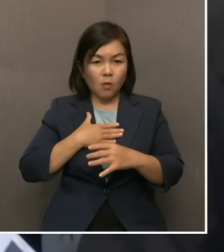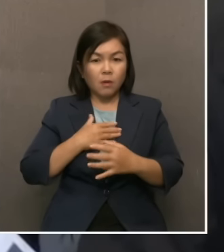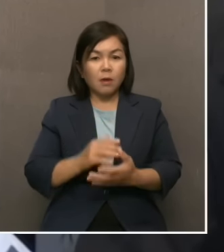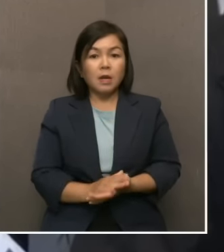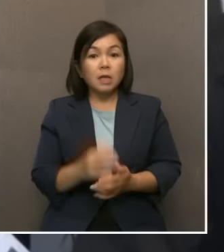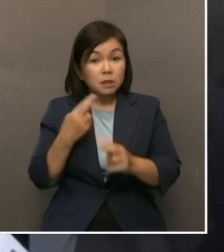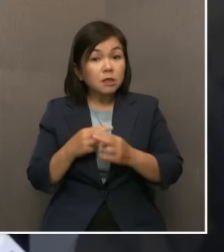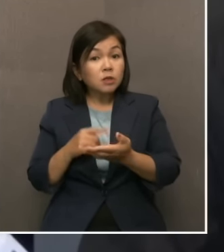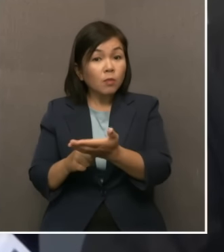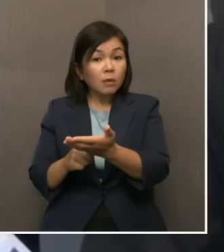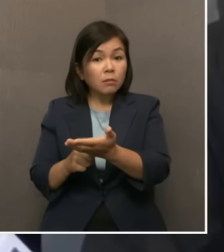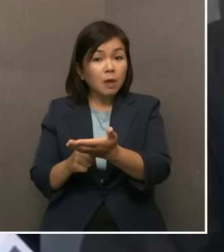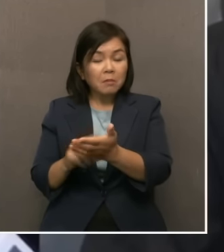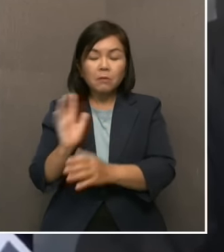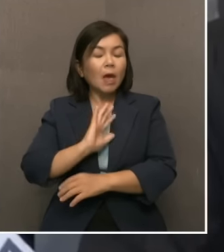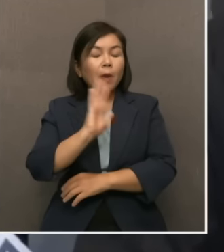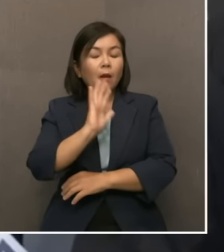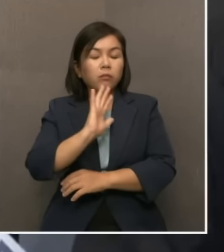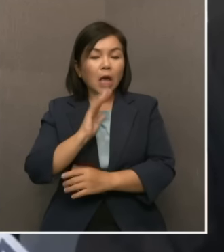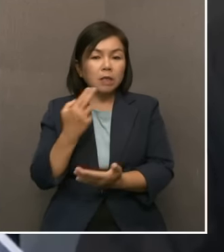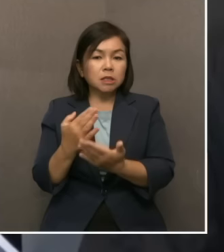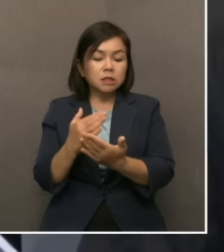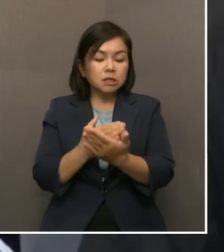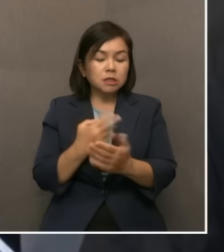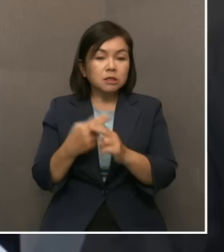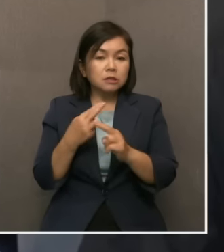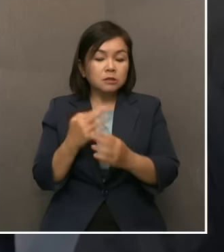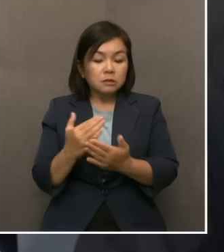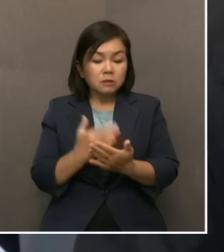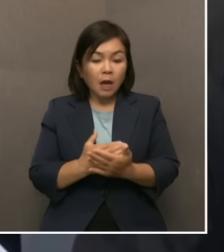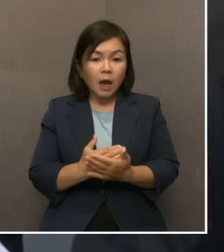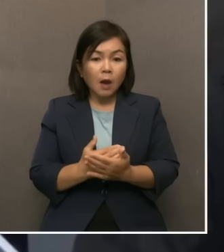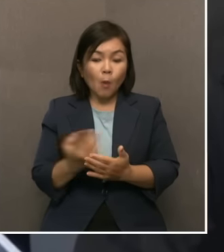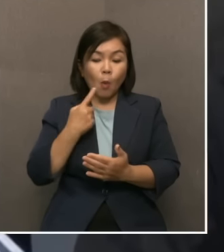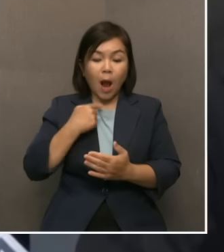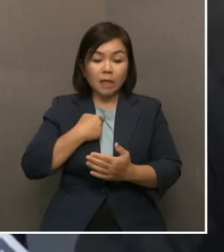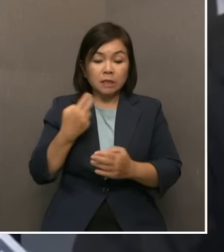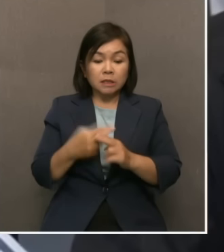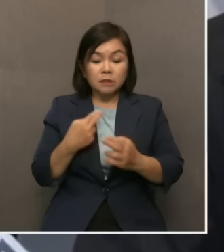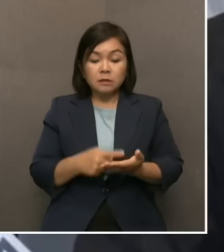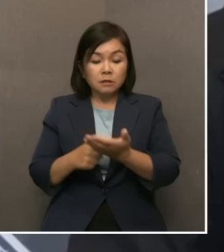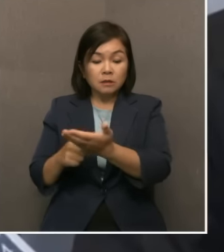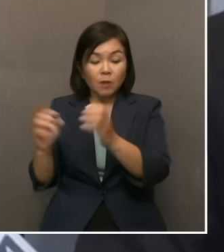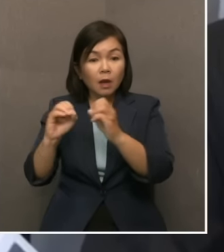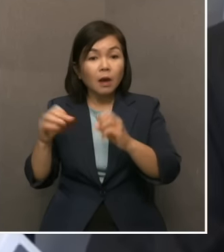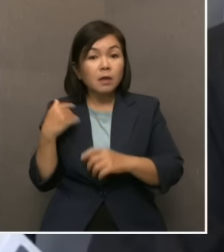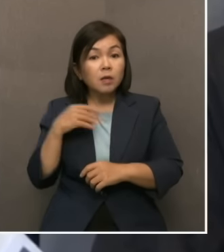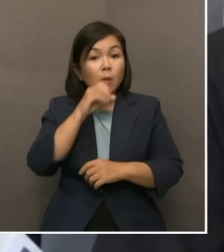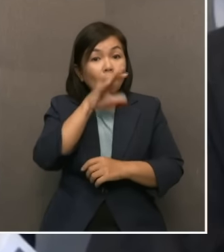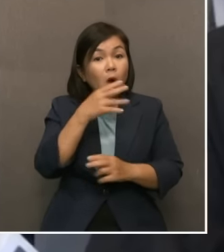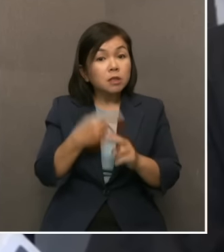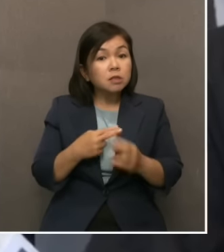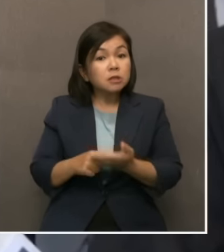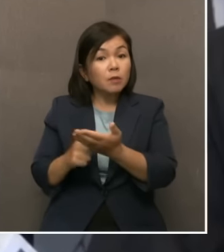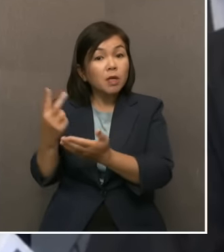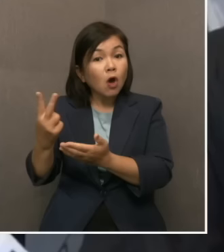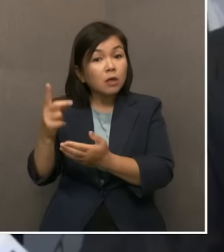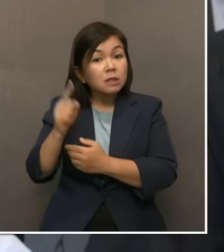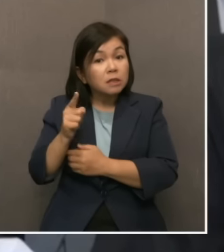ายชื่อหรอ ไม่มีครับผมอยากเข้าใจว่าผมเสนอใครนะ เพราะก่อนหน้านี้บอกว่าจะส่งไปสามรายชื่อแต่ข้อเท็จจริงคุ